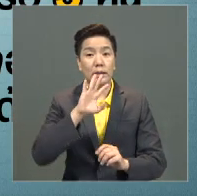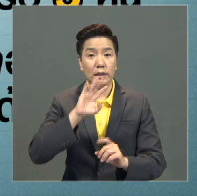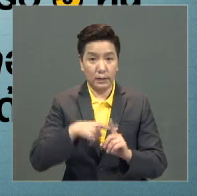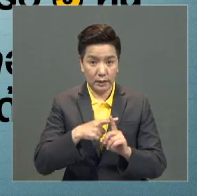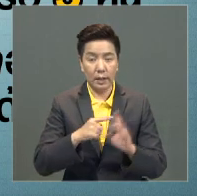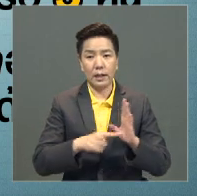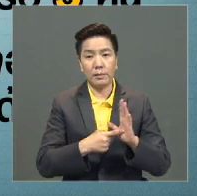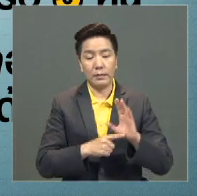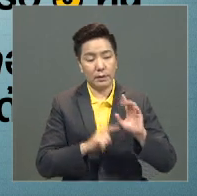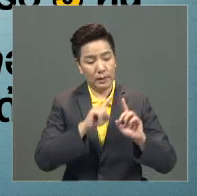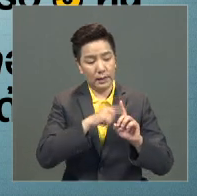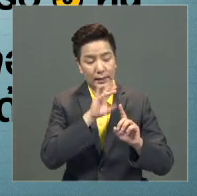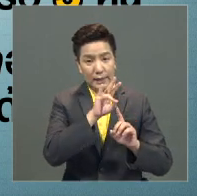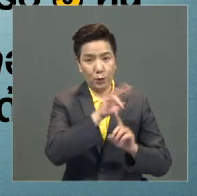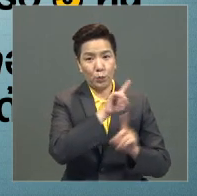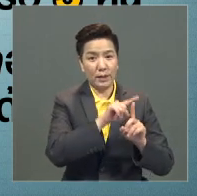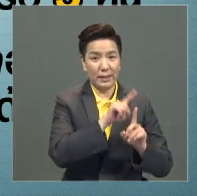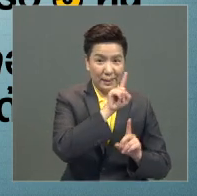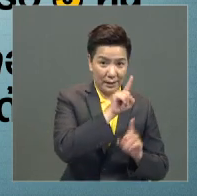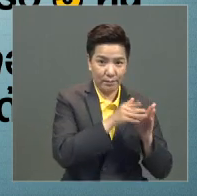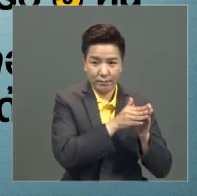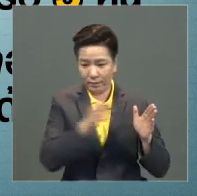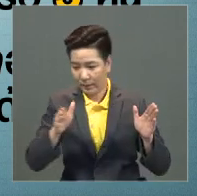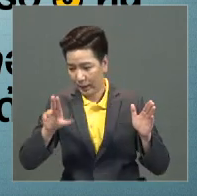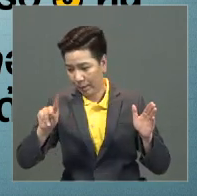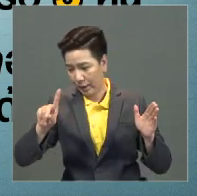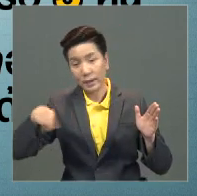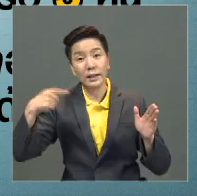รายการย่อยการที่ประชาชนจะได้รับจากโครงการนี้นะครับเดี๋ยวไปไล่เรียนกันหน่อยนะครับว่าใครที่ได้สิทธิคุณกองแก้วได้สิเนี่ยจะได้อะไรบ้างนะครับสำหรับโครงการเราที่ด้วยการได้เวลาโครงการเนี่ยสี่เดือนนะฮะก็คือตั้งแต่1กรกฎาคมจนถึง 31